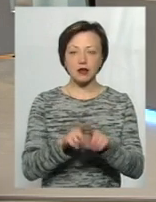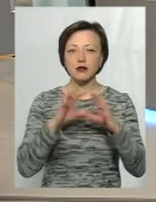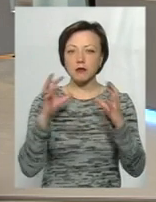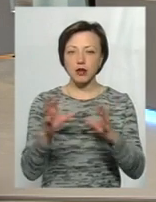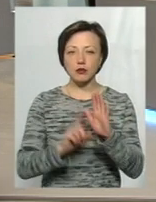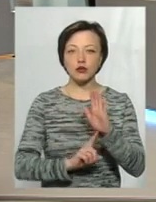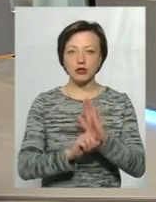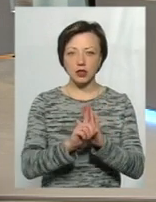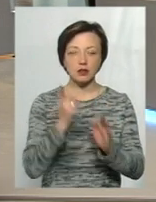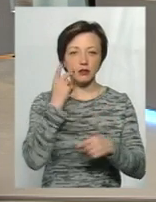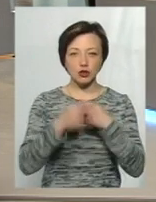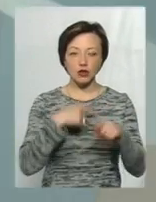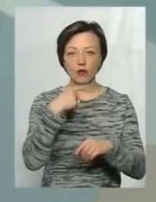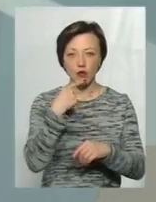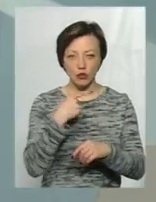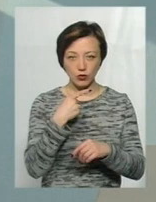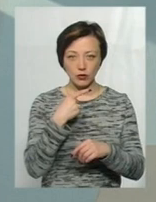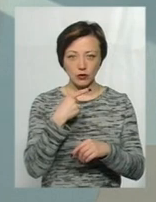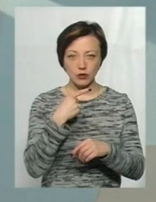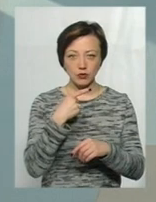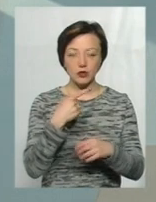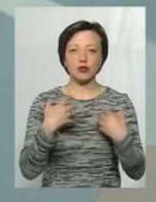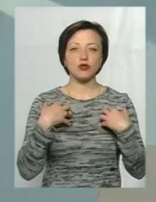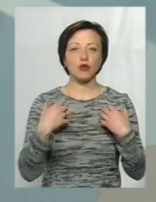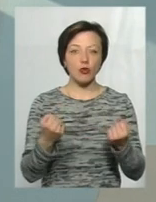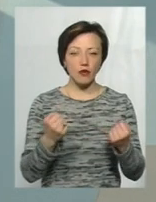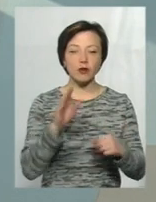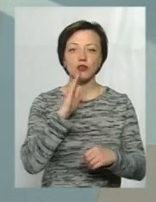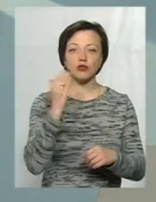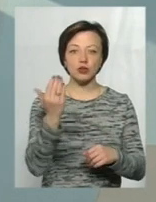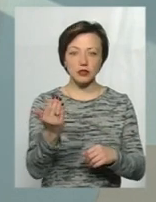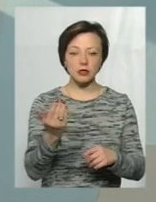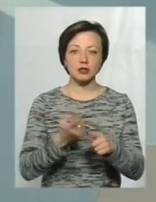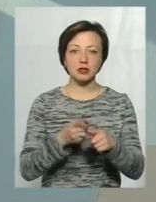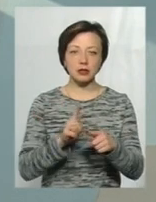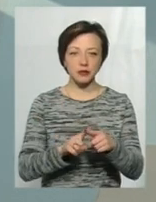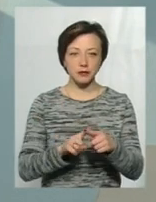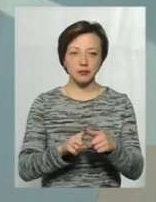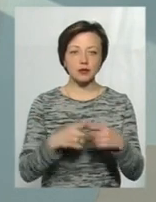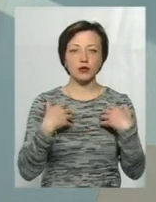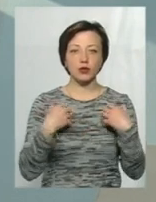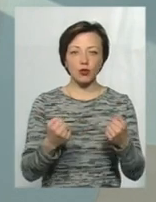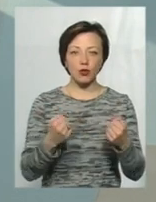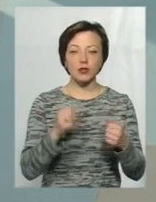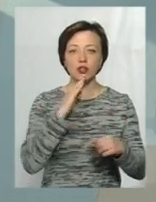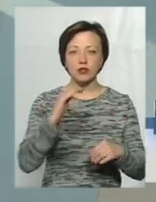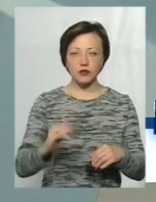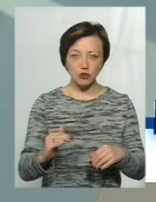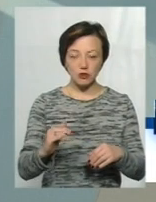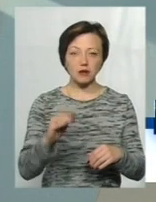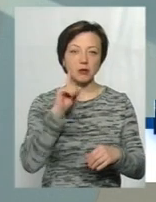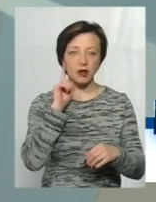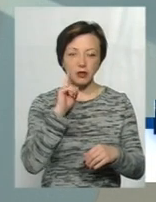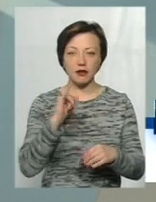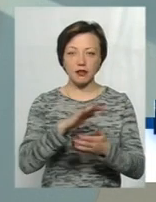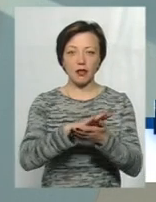дбати, починати. Я завжди говорю, що здоров'я жінки – це йде з здоров'я дівчинки-підлітка.